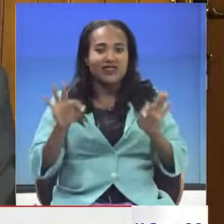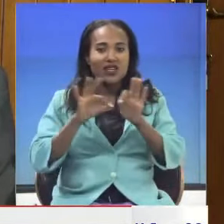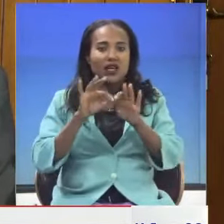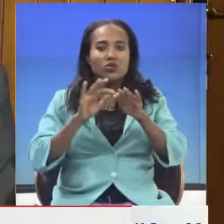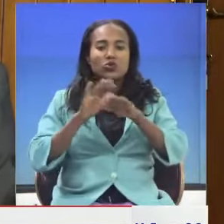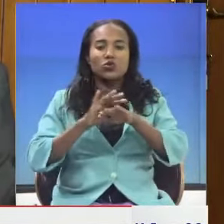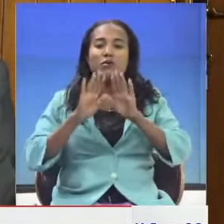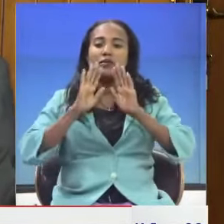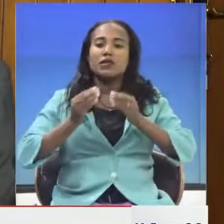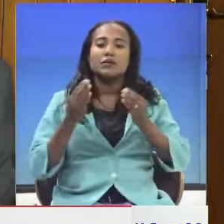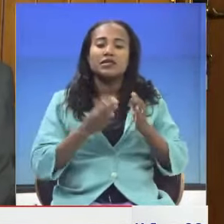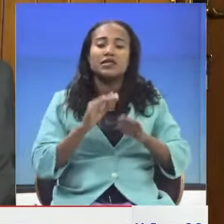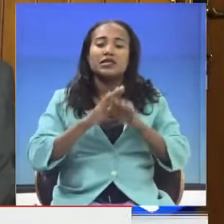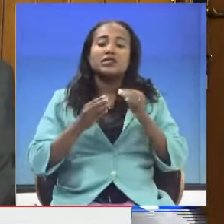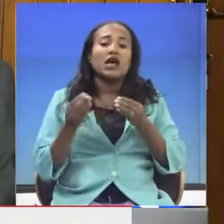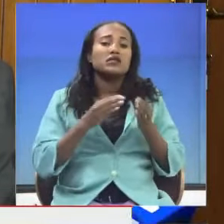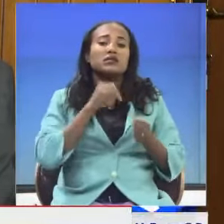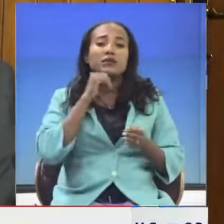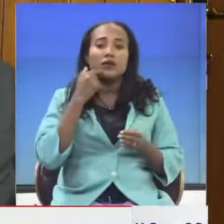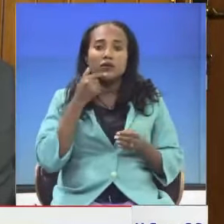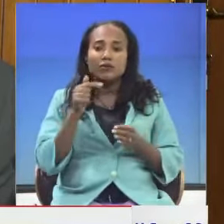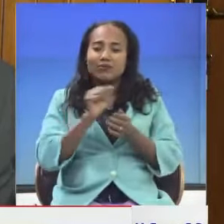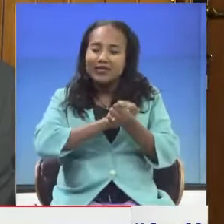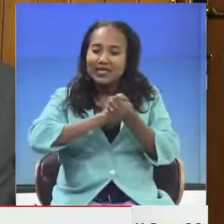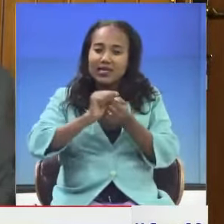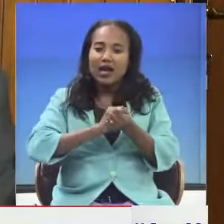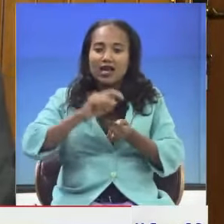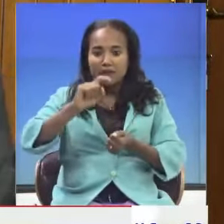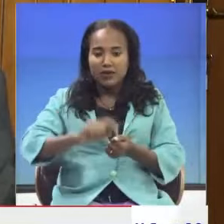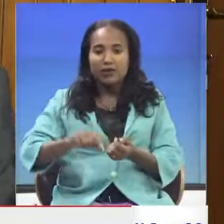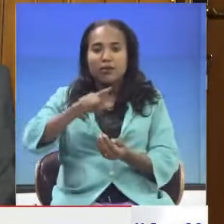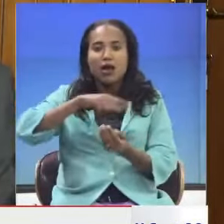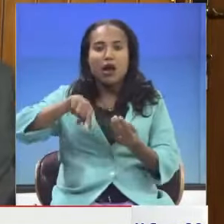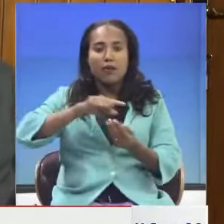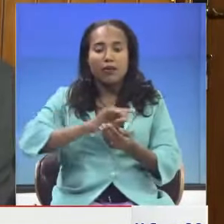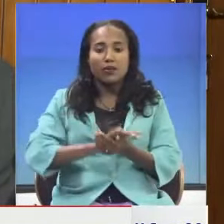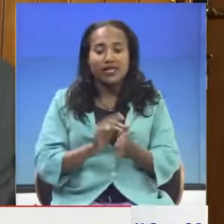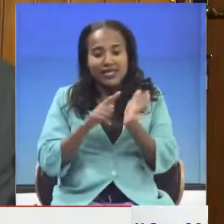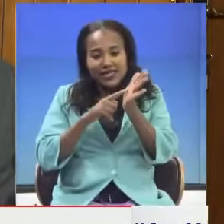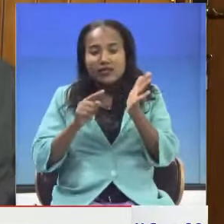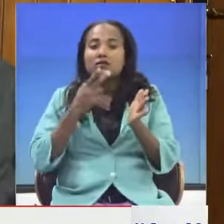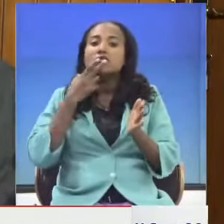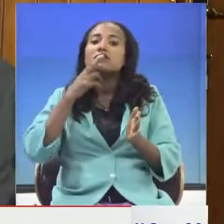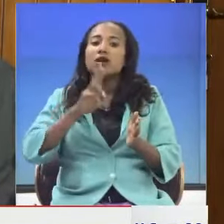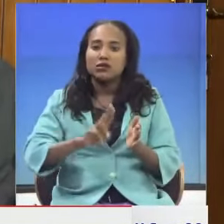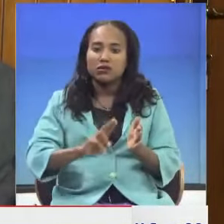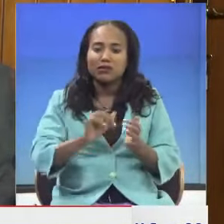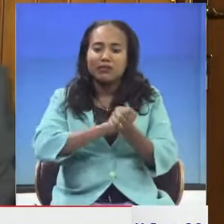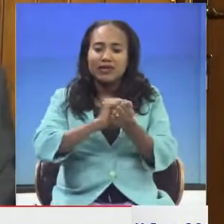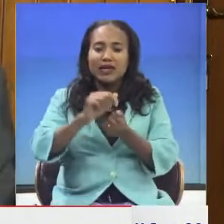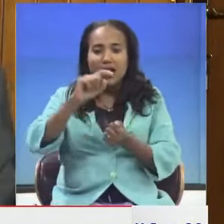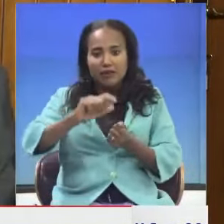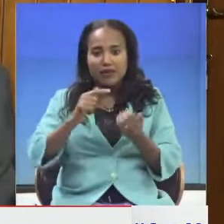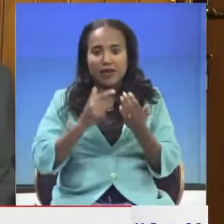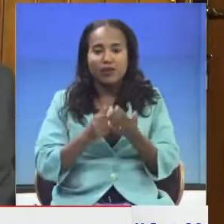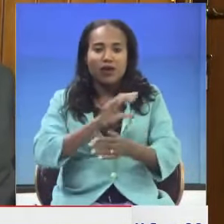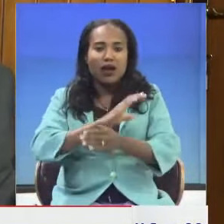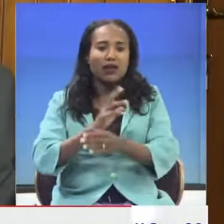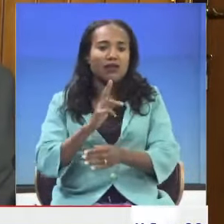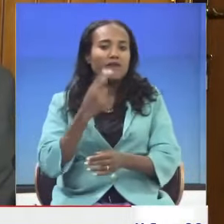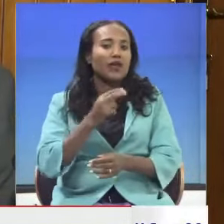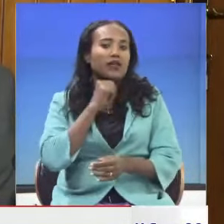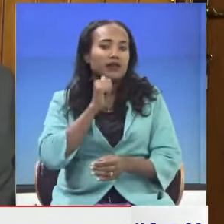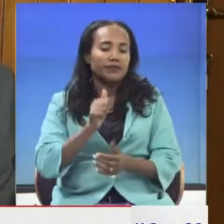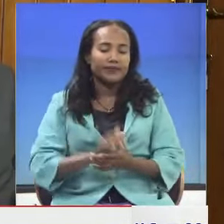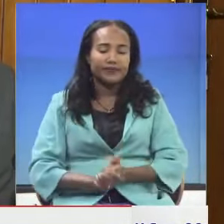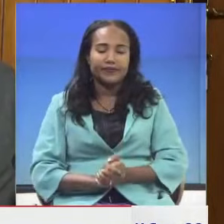ያስፈልጋል። እጁን በሰላም የሚሰጠውን እጁን አልሰጥም ያለውን ደግሞ መጥረግ አለበት። በየሰፈሩ ግልጽ ትዕዛዝ ነው ይሄ፣ መጥረግ አለበት። እንዲህ አይነቱ ኃይል